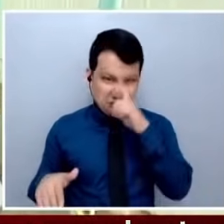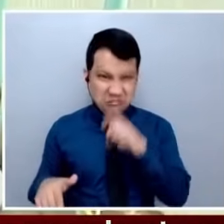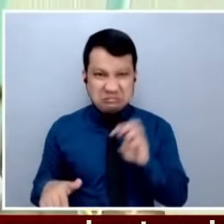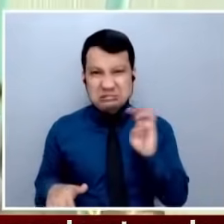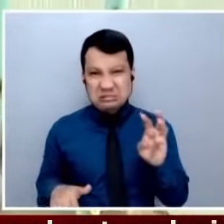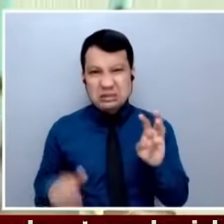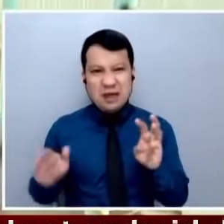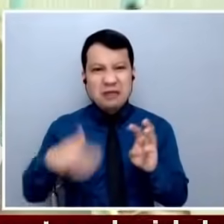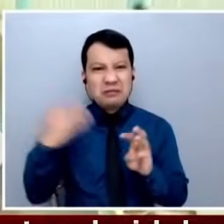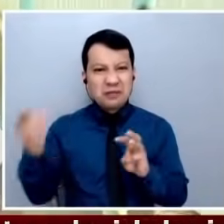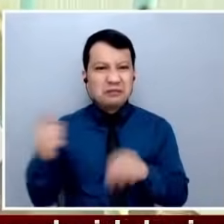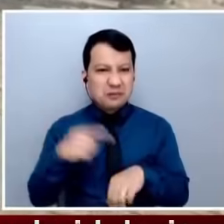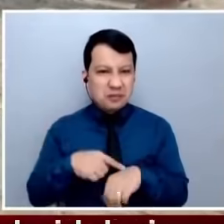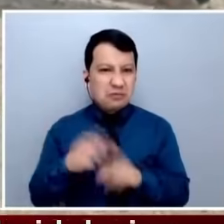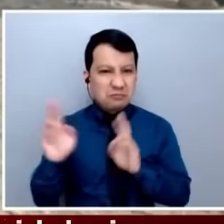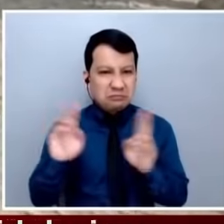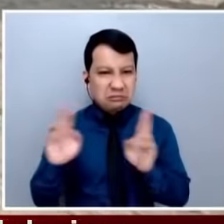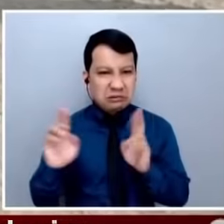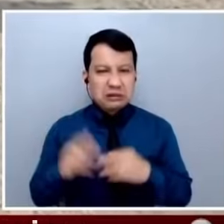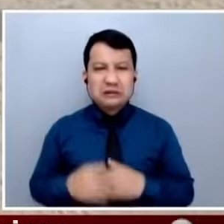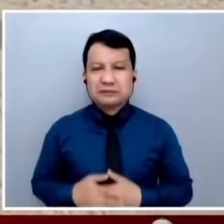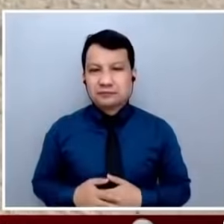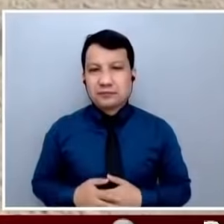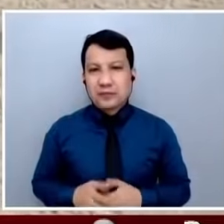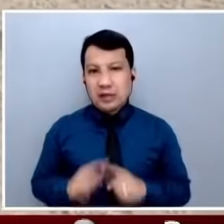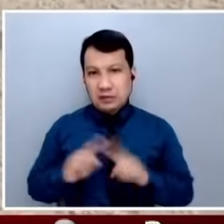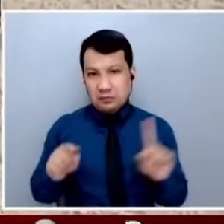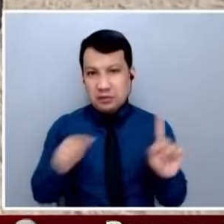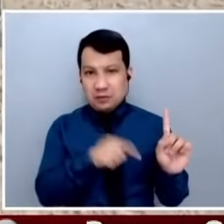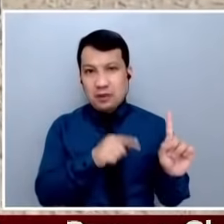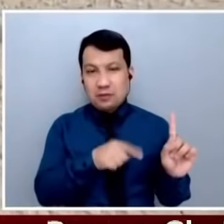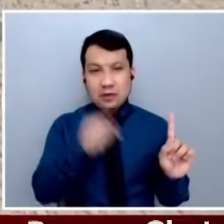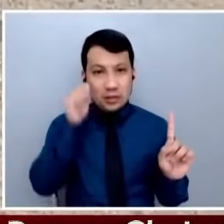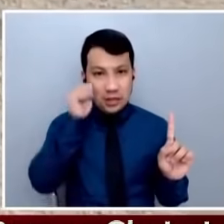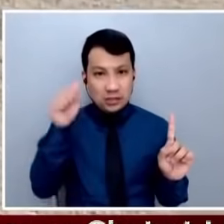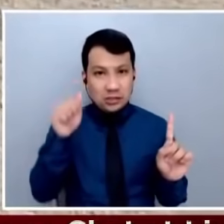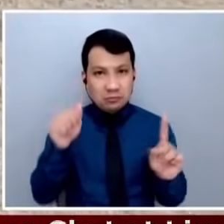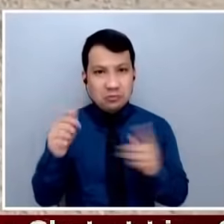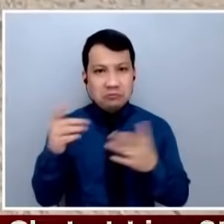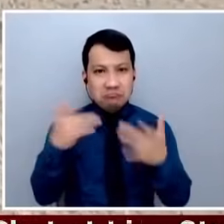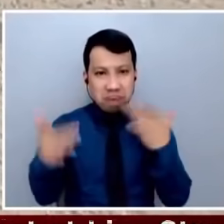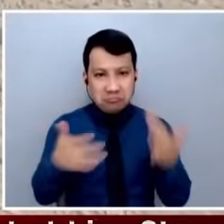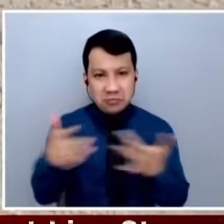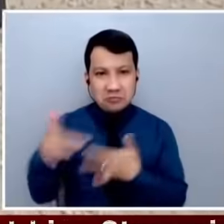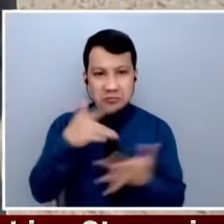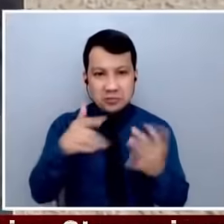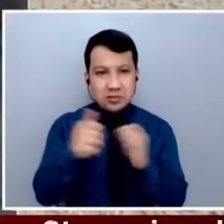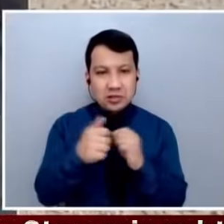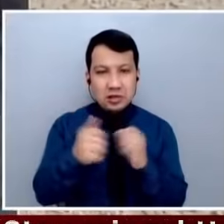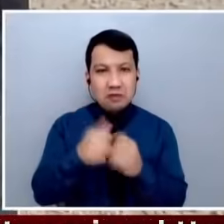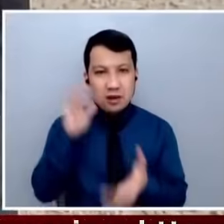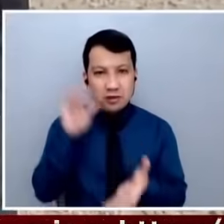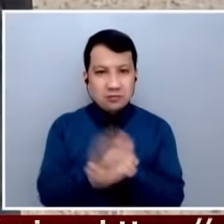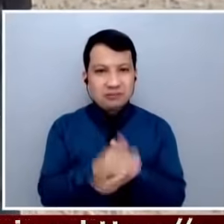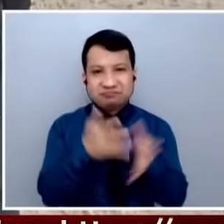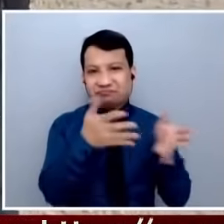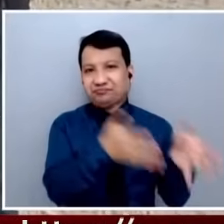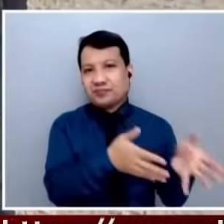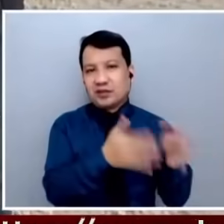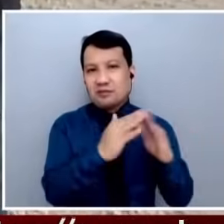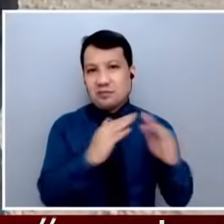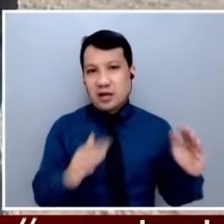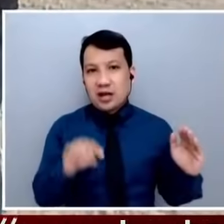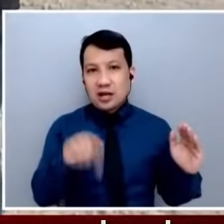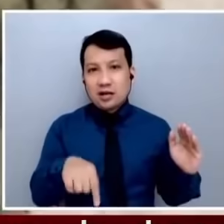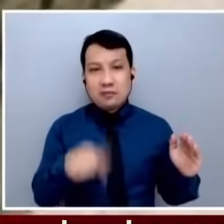Next time na lang pagbayad na ulit. Pero si Aling Ardith na mamasyal na lang kasama ang asawa at iniwan na lang sa bahay ang